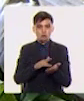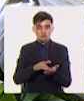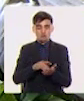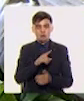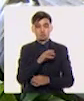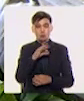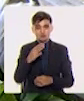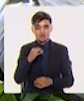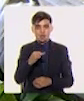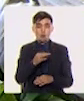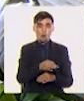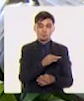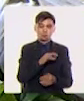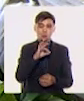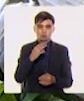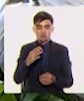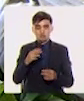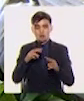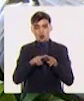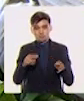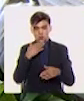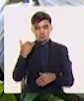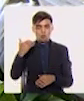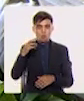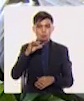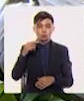деп сіздерге неше рет айтамын мен. Олардың бюджеті басқа.